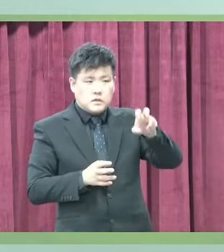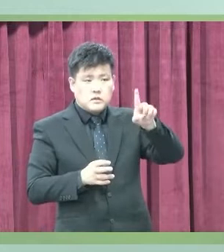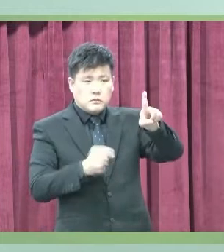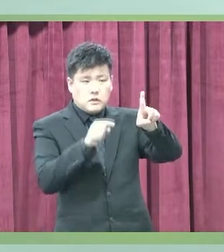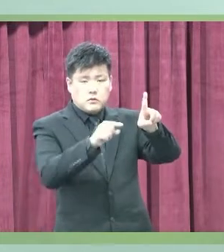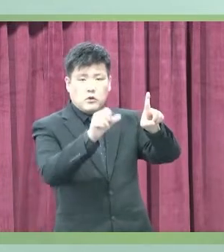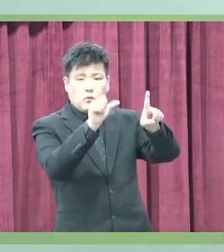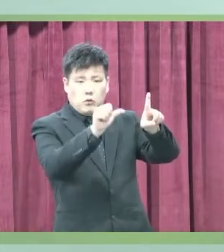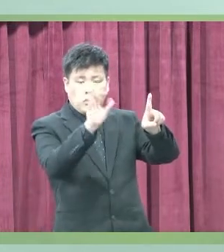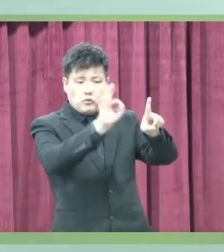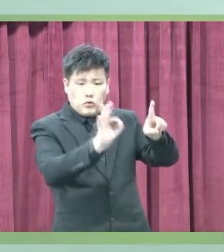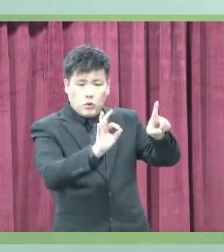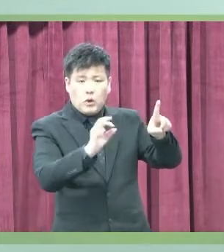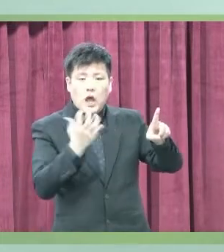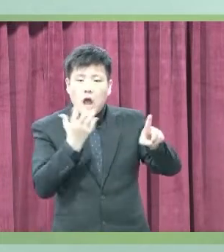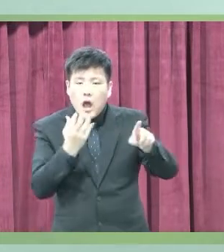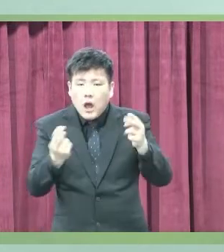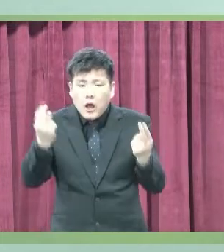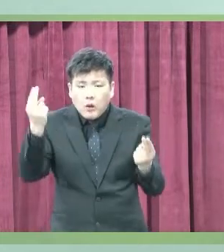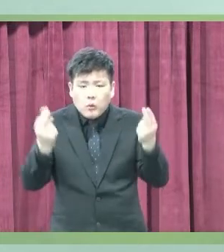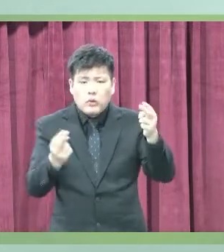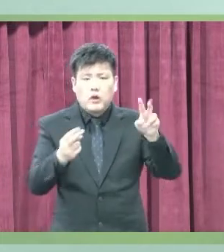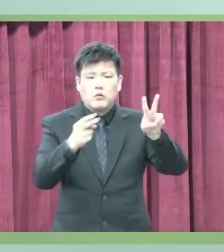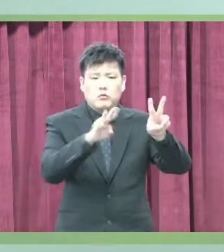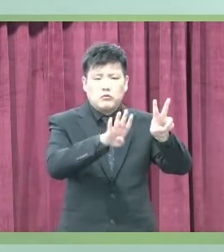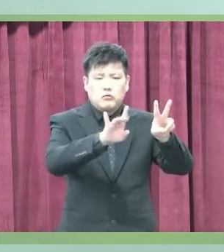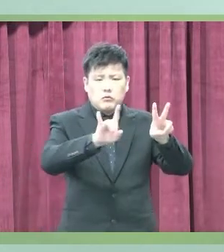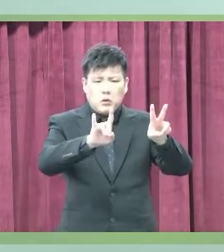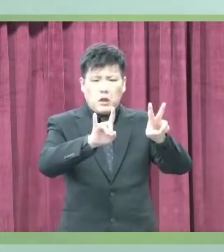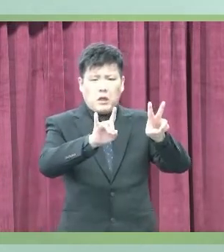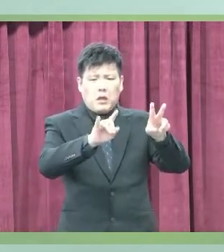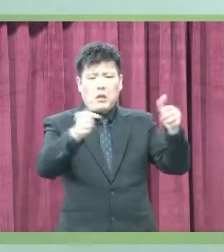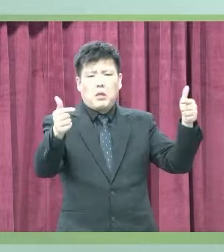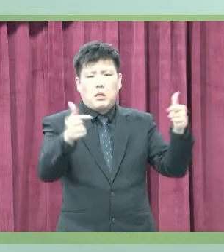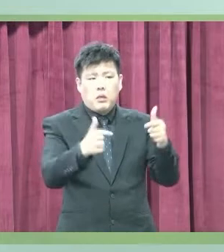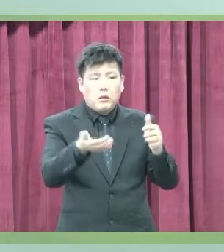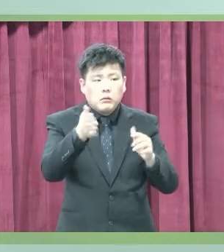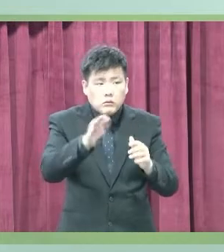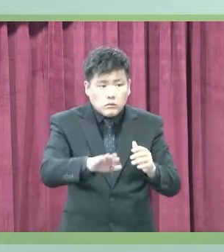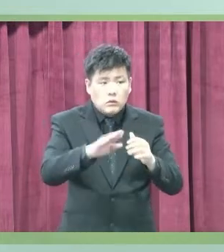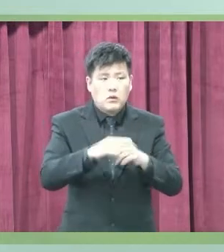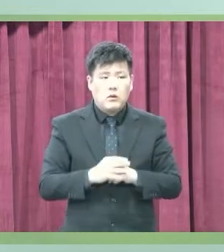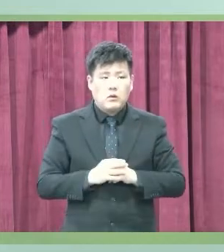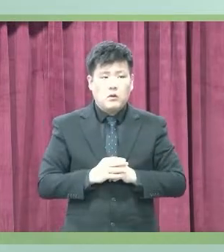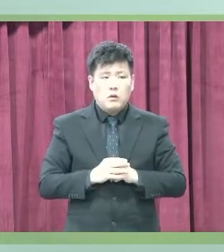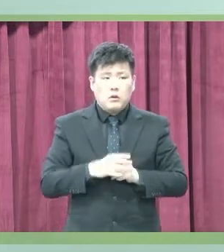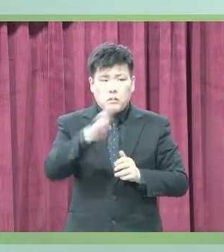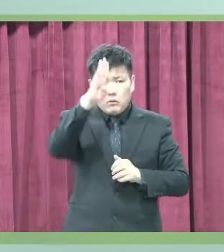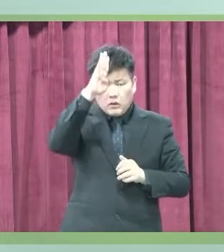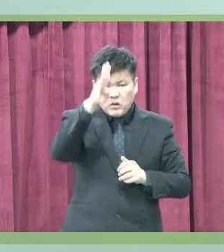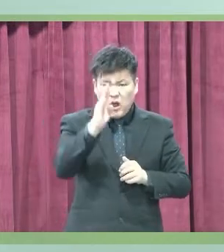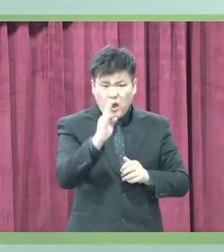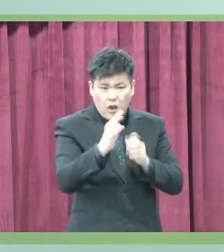21.5%로 비장애인보다 2배 정도 낮은 것으로 나타났고 반면에 유질 환자는 46.6%로